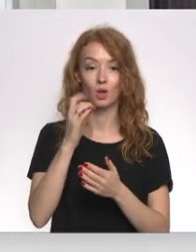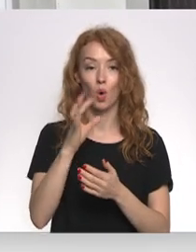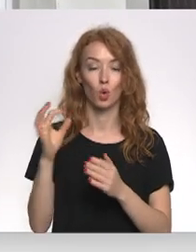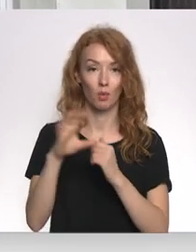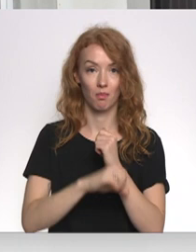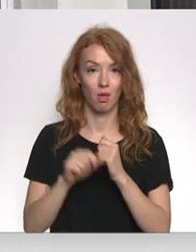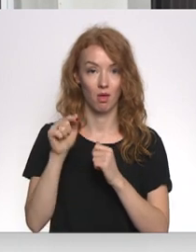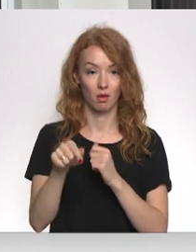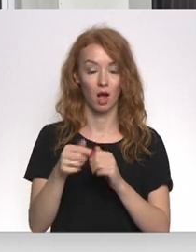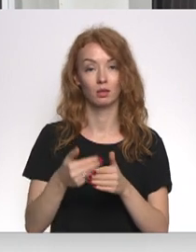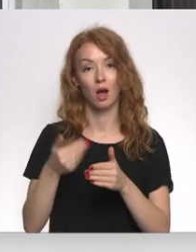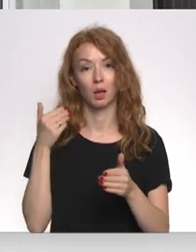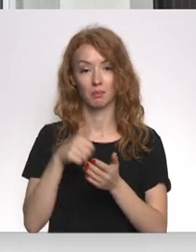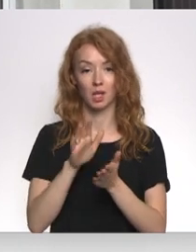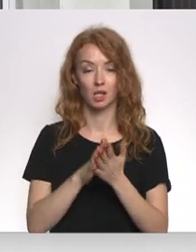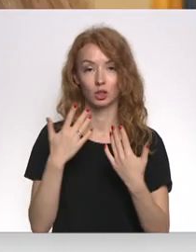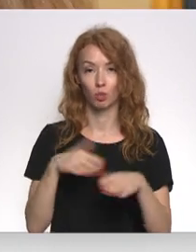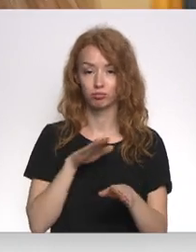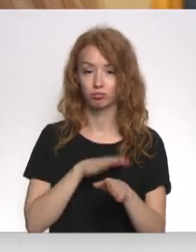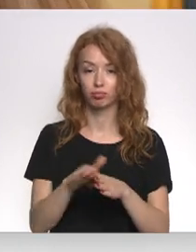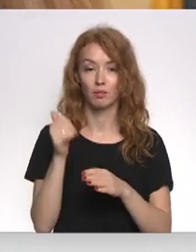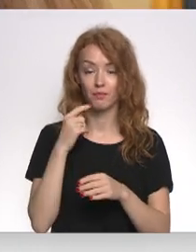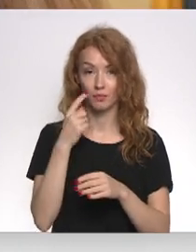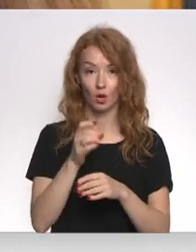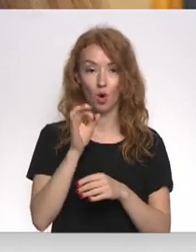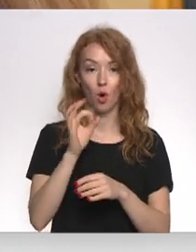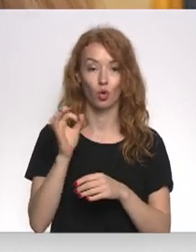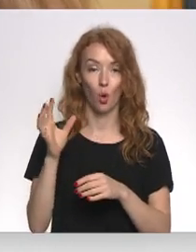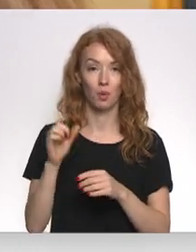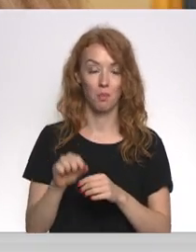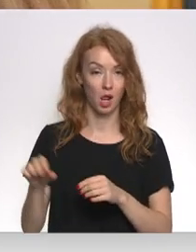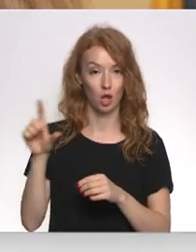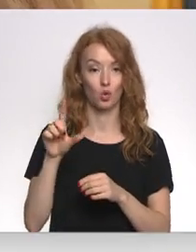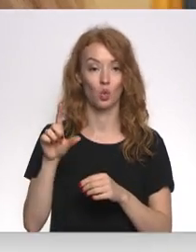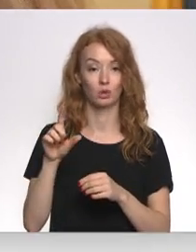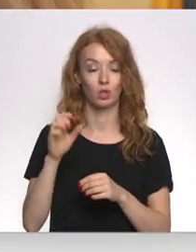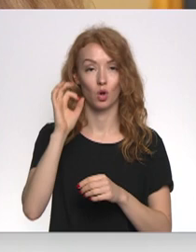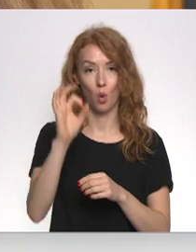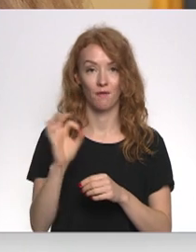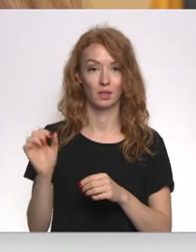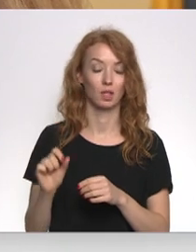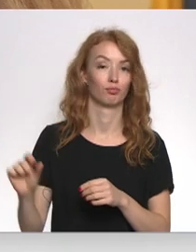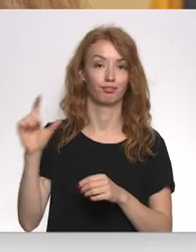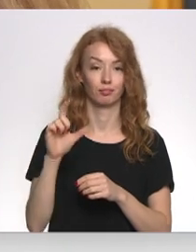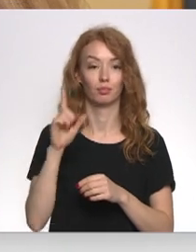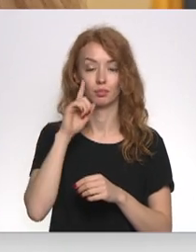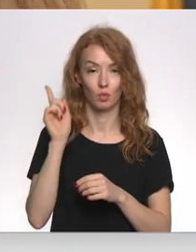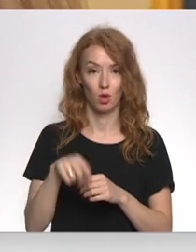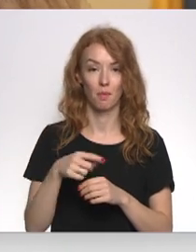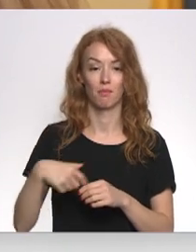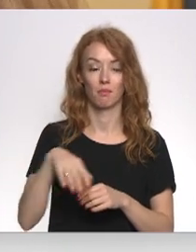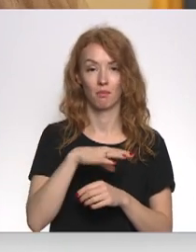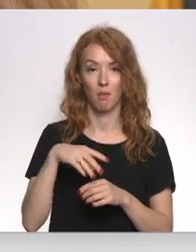oktobra beigās. Agrāk pieraksts jau pilns. Ar oktobri palielinoties šim te koeficientam, protams,